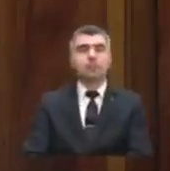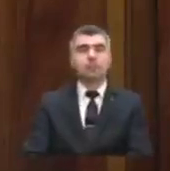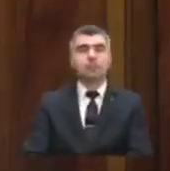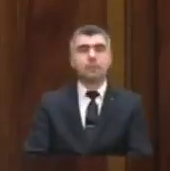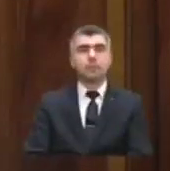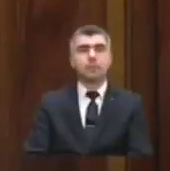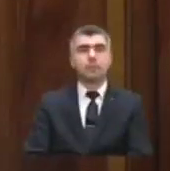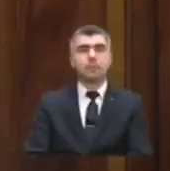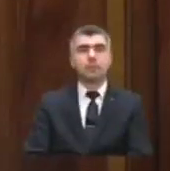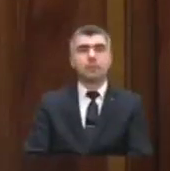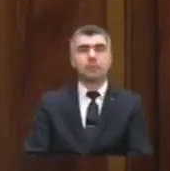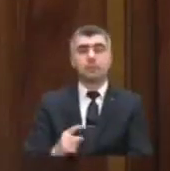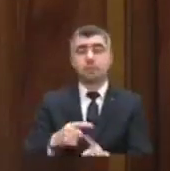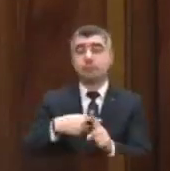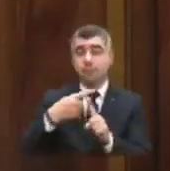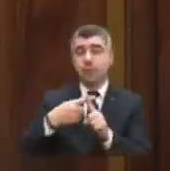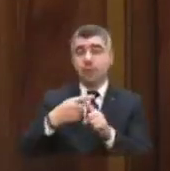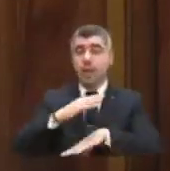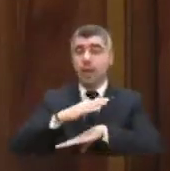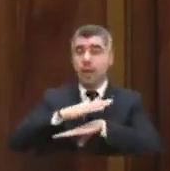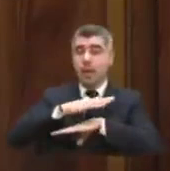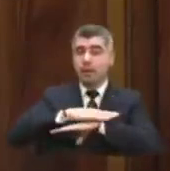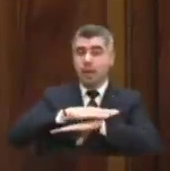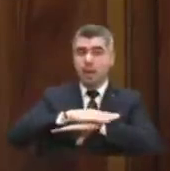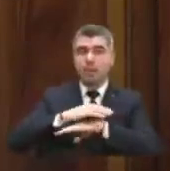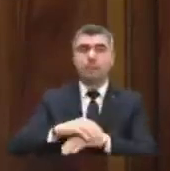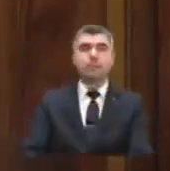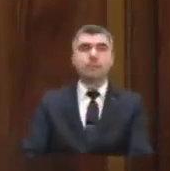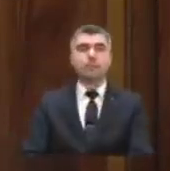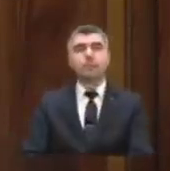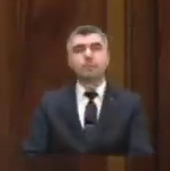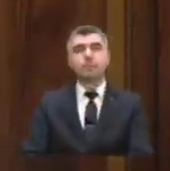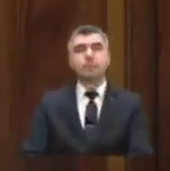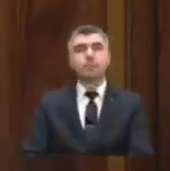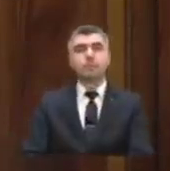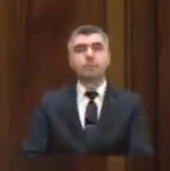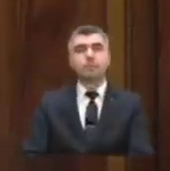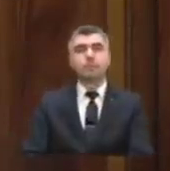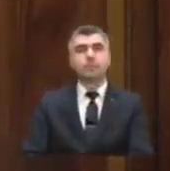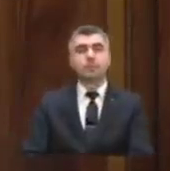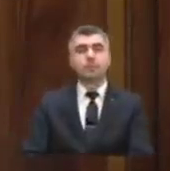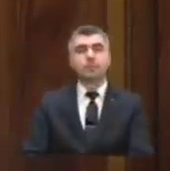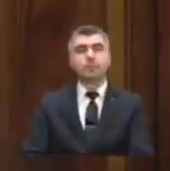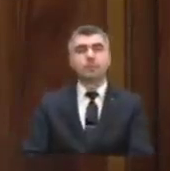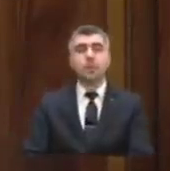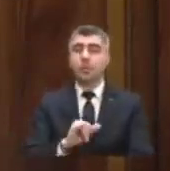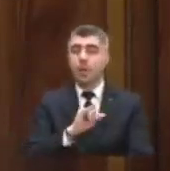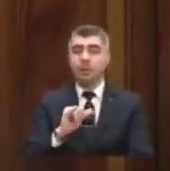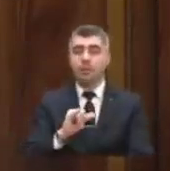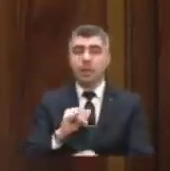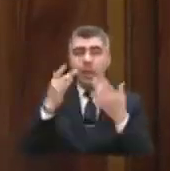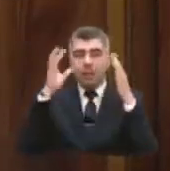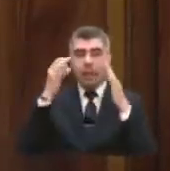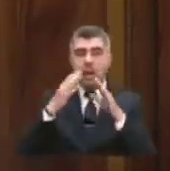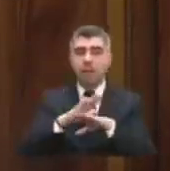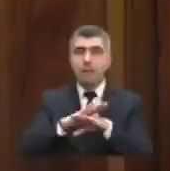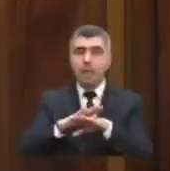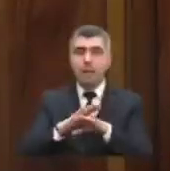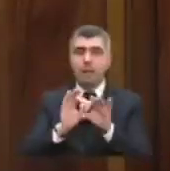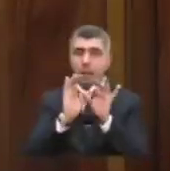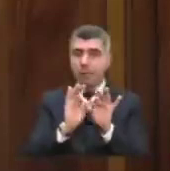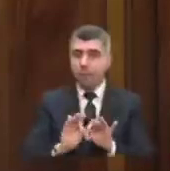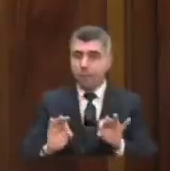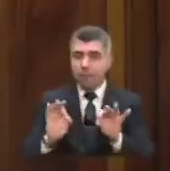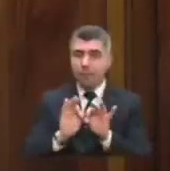كذلك احترام، لأنه قال بأنه ما كاينش ثقافة سياسية،